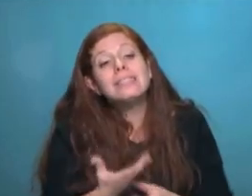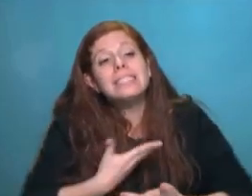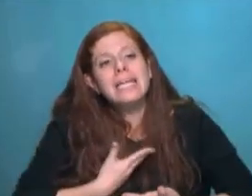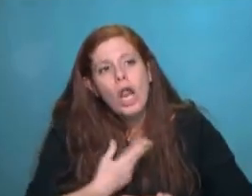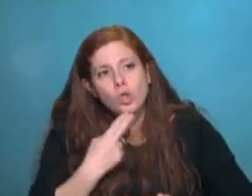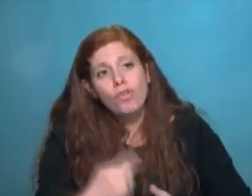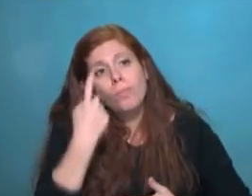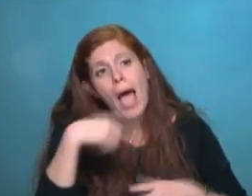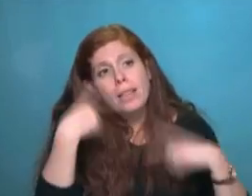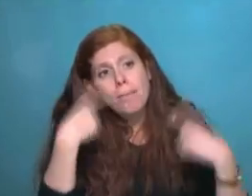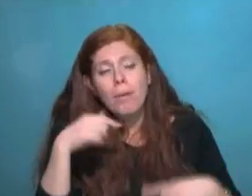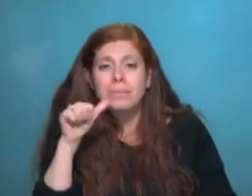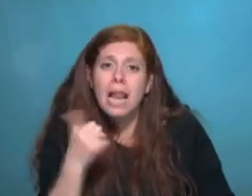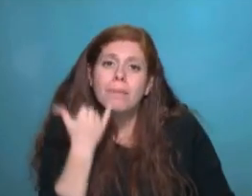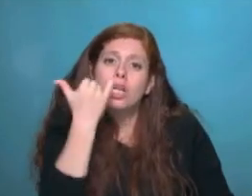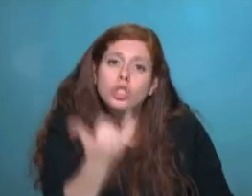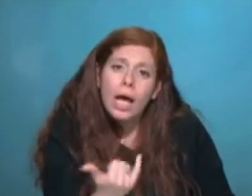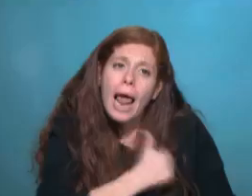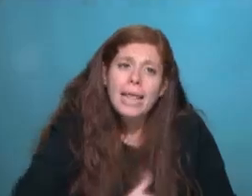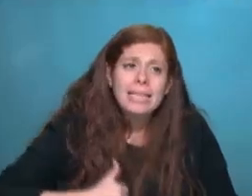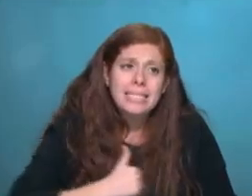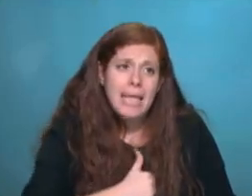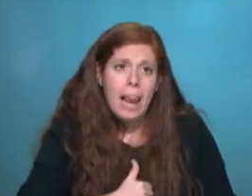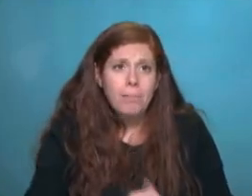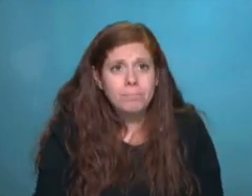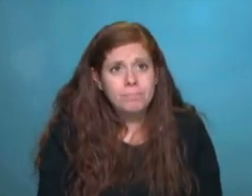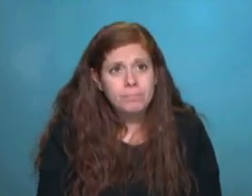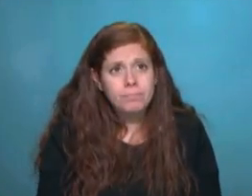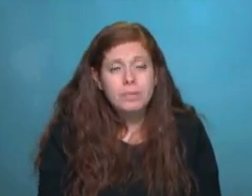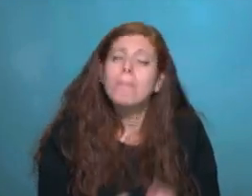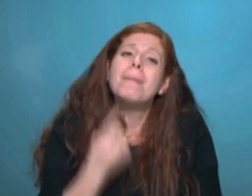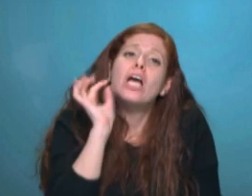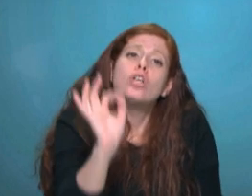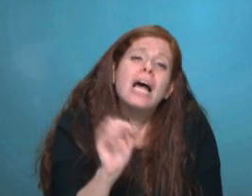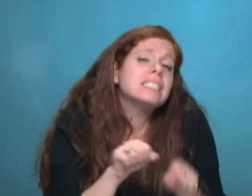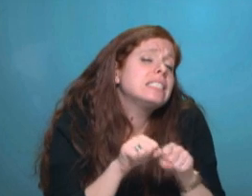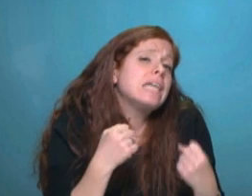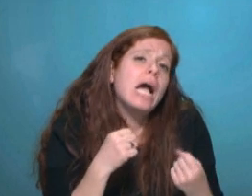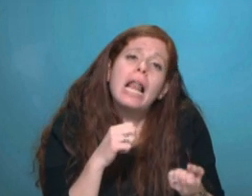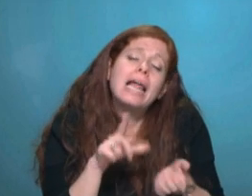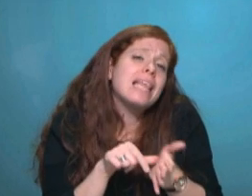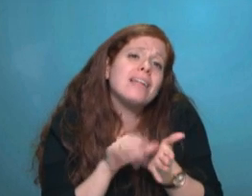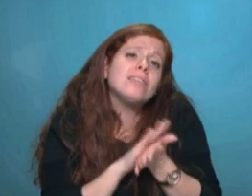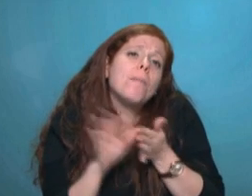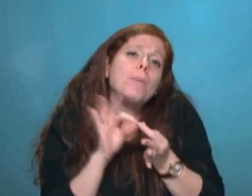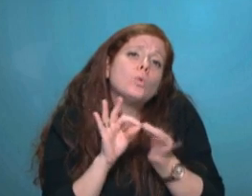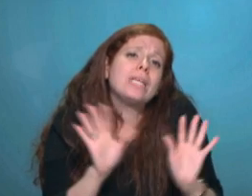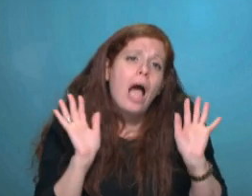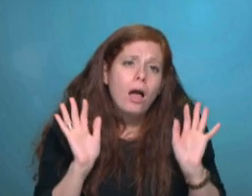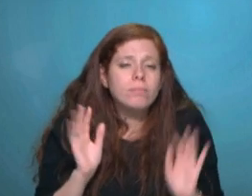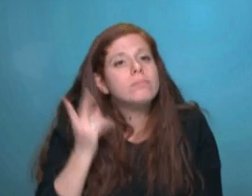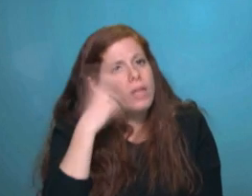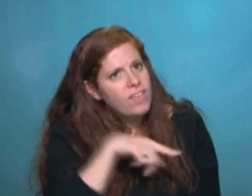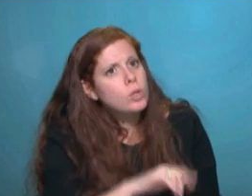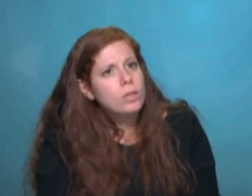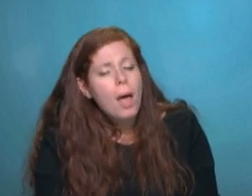הימים אמסלם התקשר אליה להתנצל. במקרה שלך זה תקלה טכנית. פשוט ככה. הבנתי אותך.